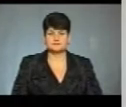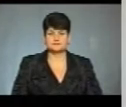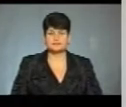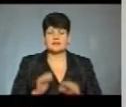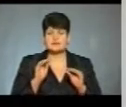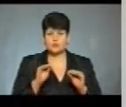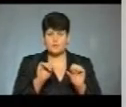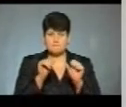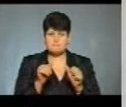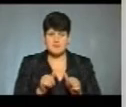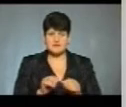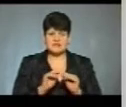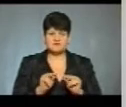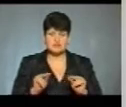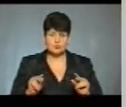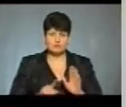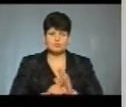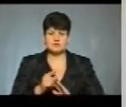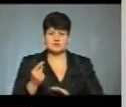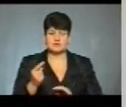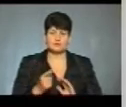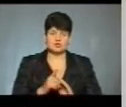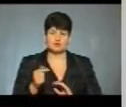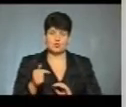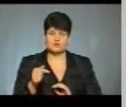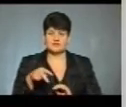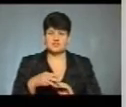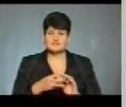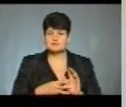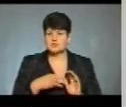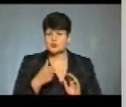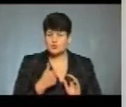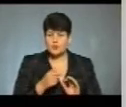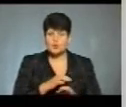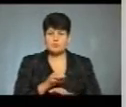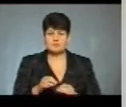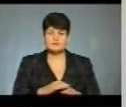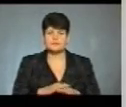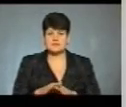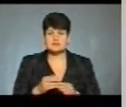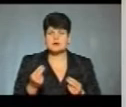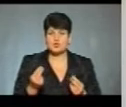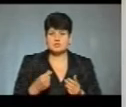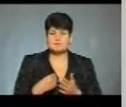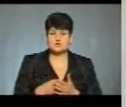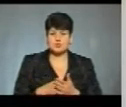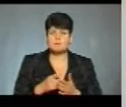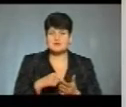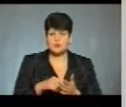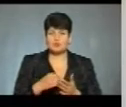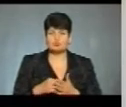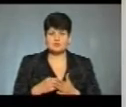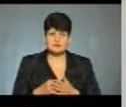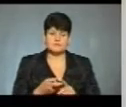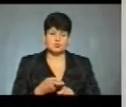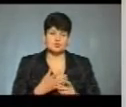Встановлювати пам'ятник вчителю розпочали на початку грудня 2018 року. Проєкт реалізували за кошти міського бюджету у рамках громадського